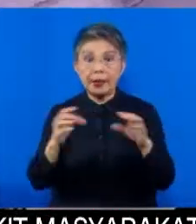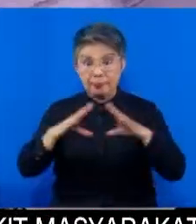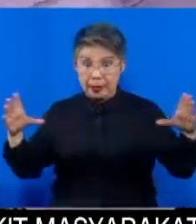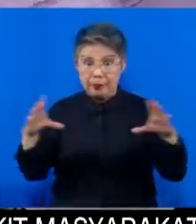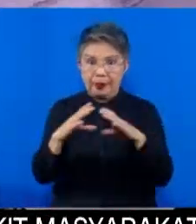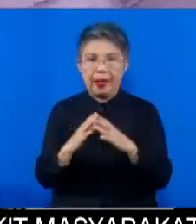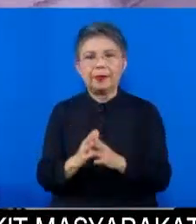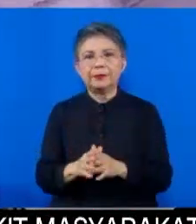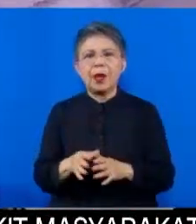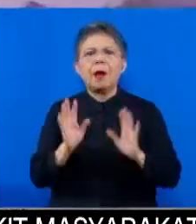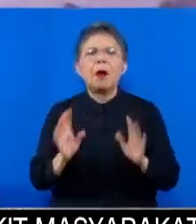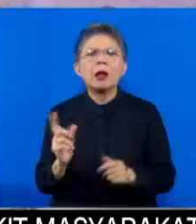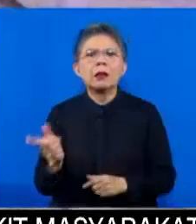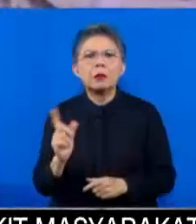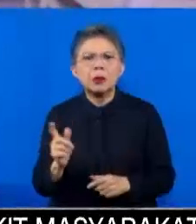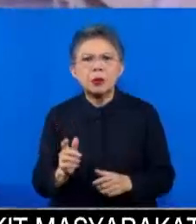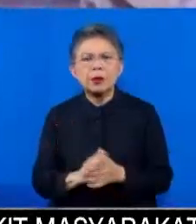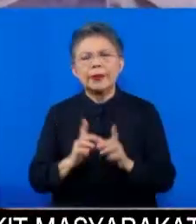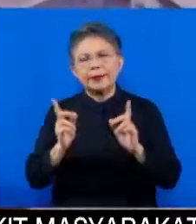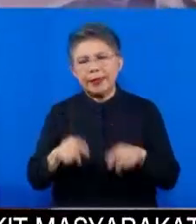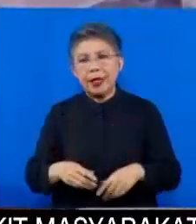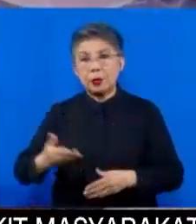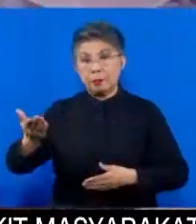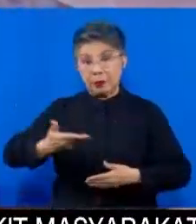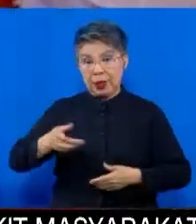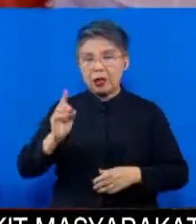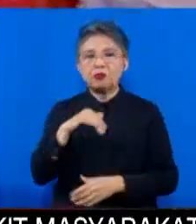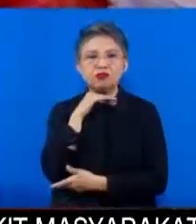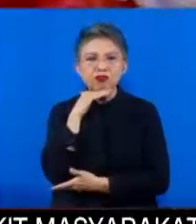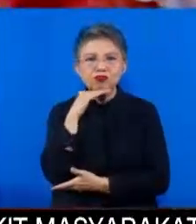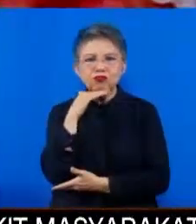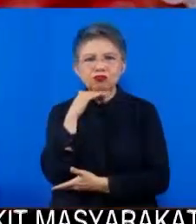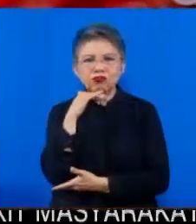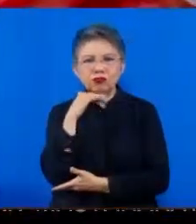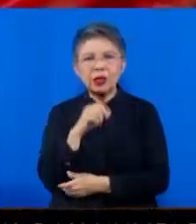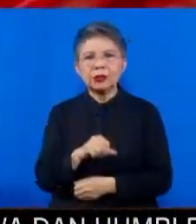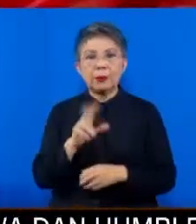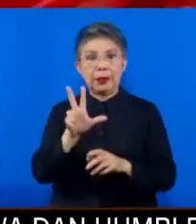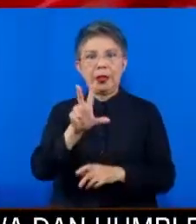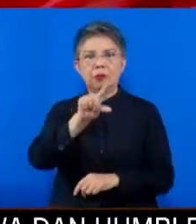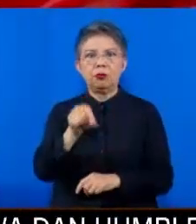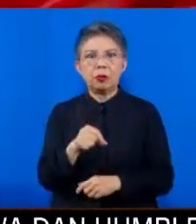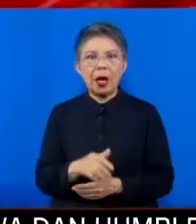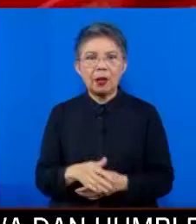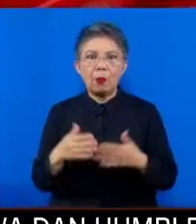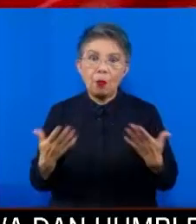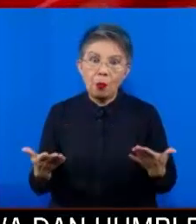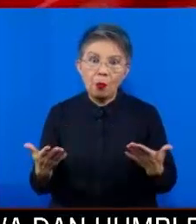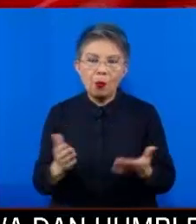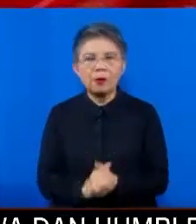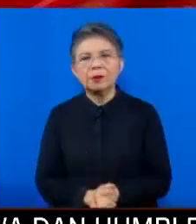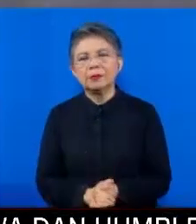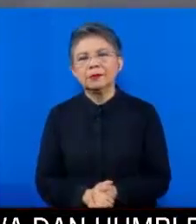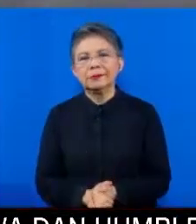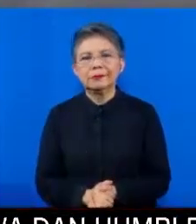karena tingginya permintaan, sehingga pemesan harus menunggu bahkan hingga 3 bulan untuk menyesuaikan